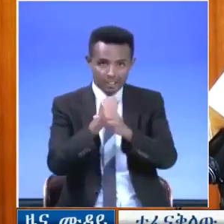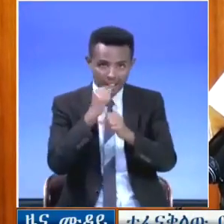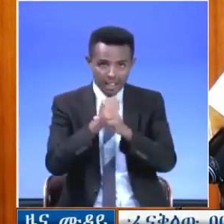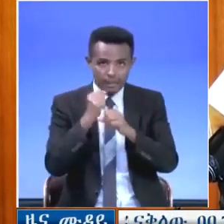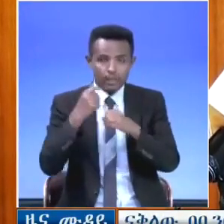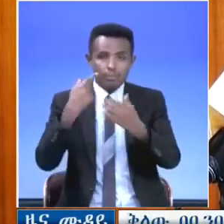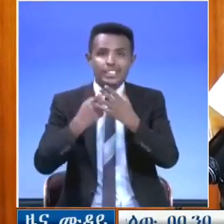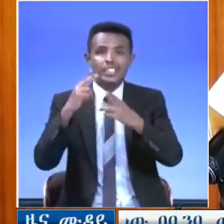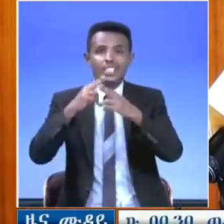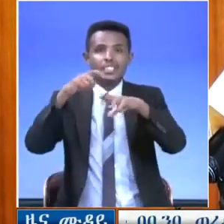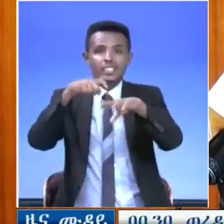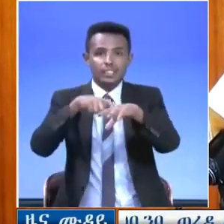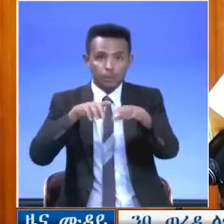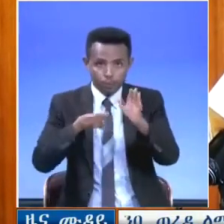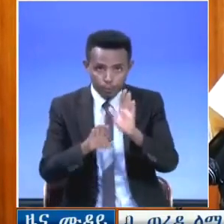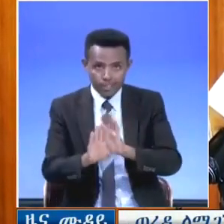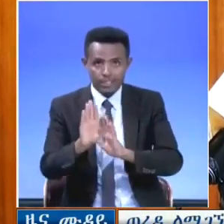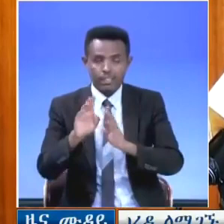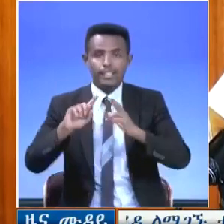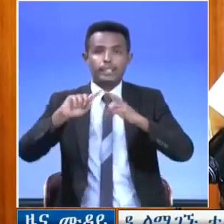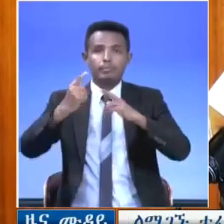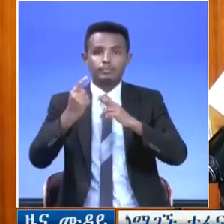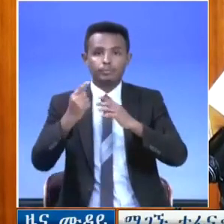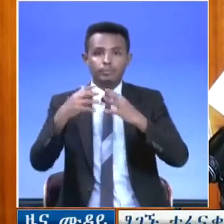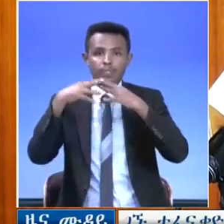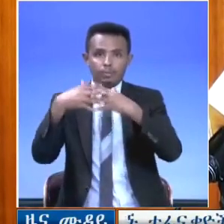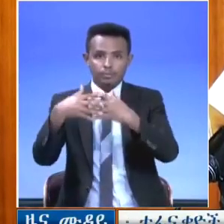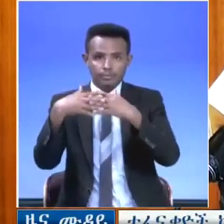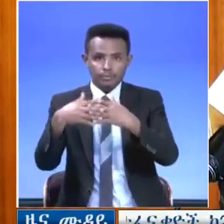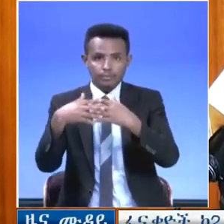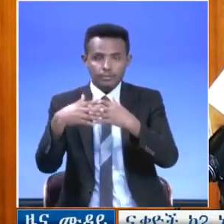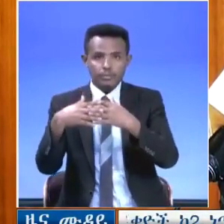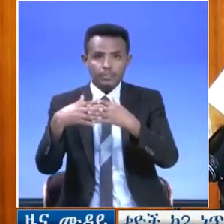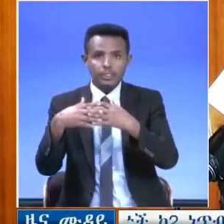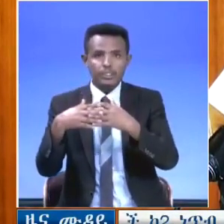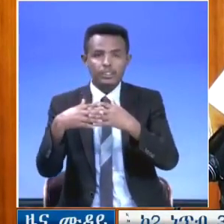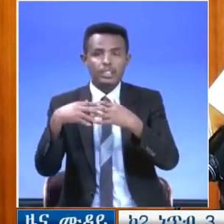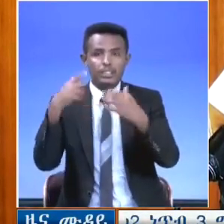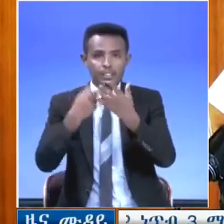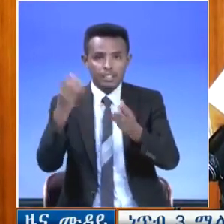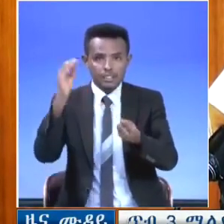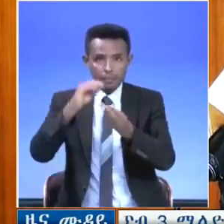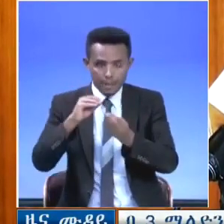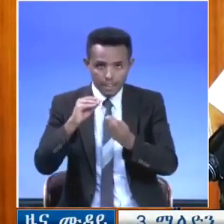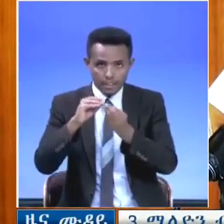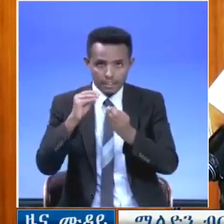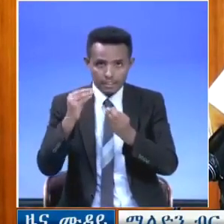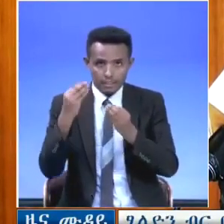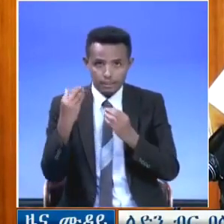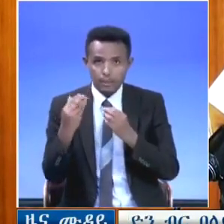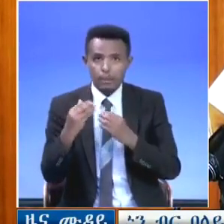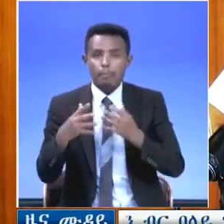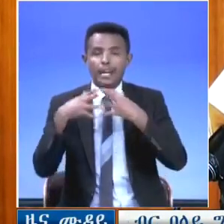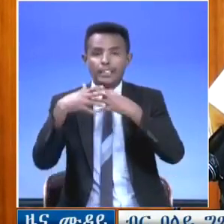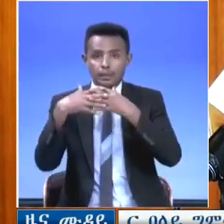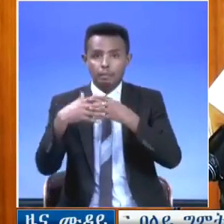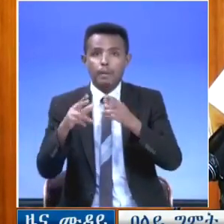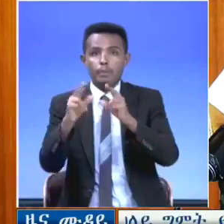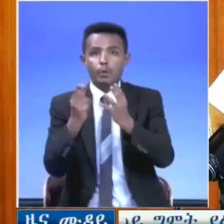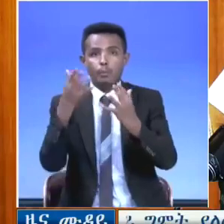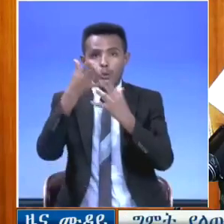ቀን ውስጥ አጭር ጊዜ ውስጥ ነው የጀመረው። ማሽኖቹ አሁን ተጨማሪ ማሽን እንዲገባ በቢሮ በኩል ትእዛዝ ተሰጥቷል።